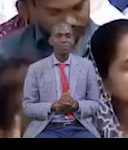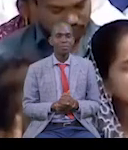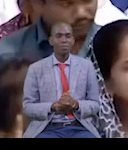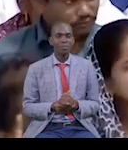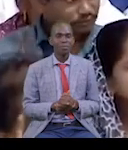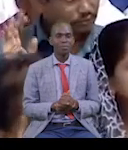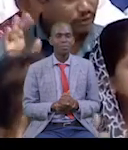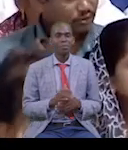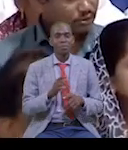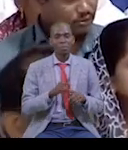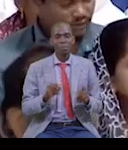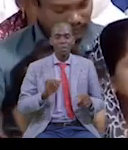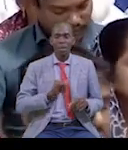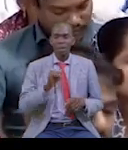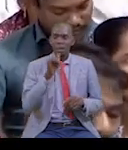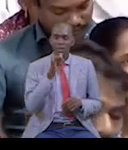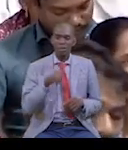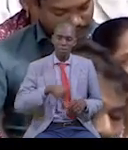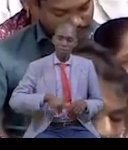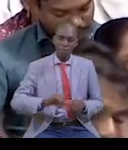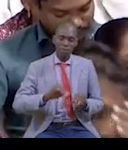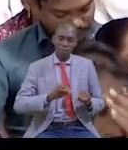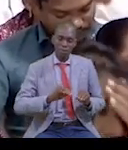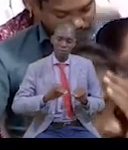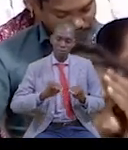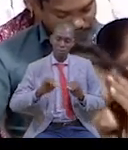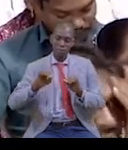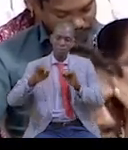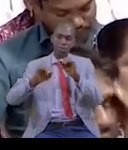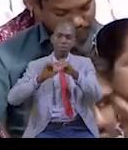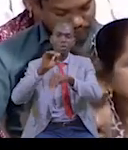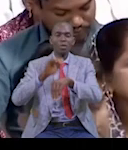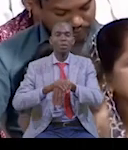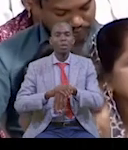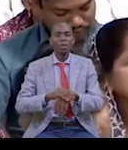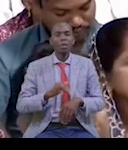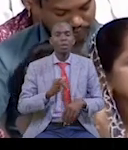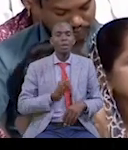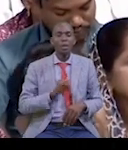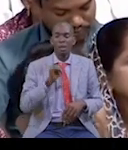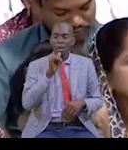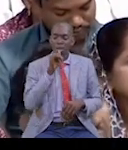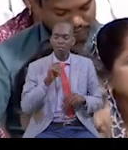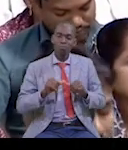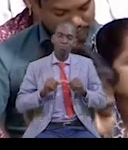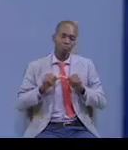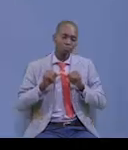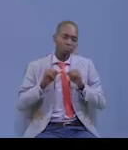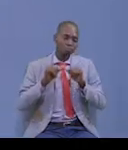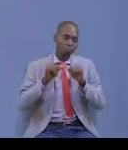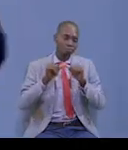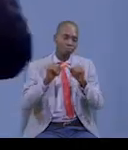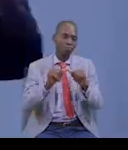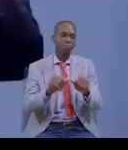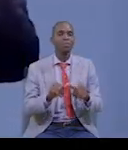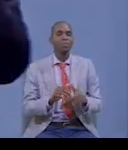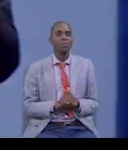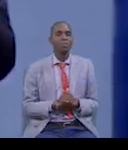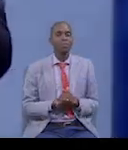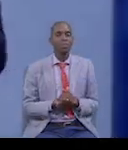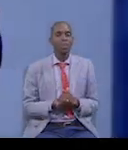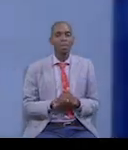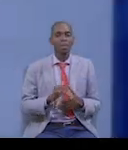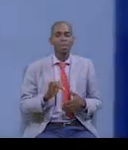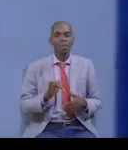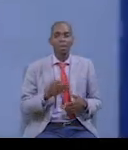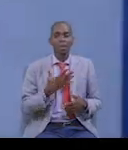But I'm still moving on. Kaani inkanu pan chestune unnan. I'm persevering. Sahanamuto pattudalo. In